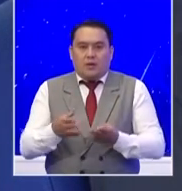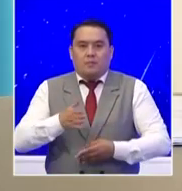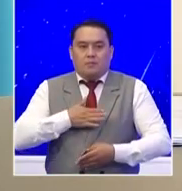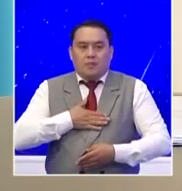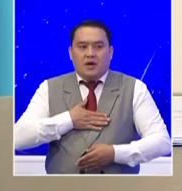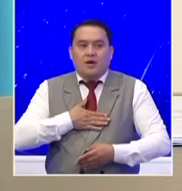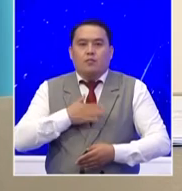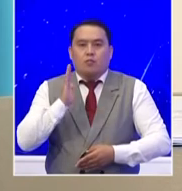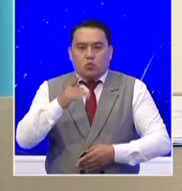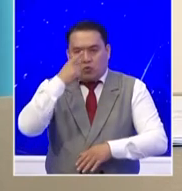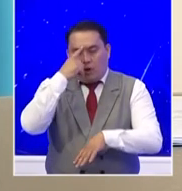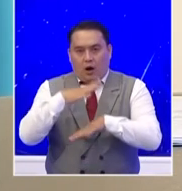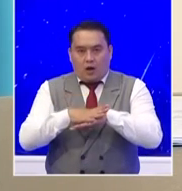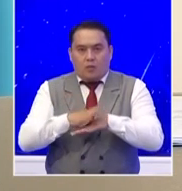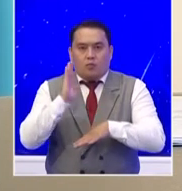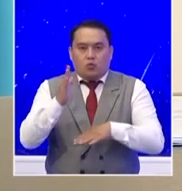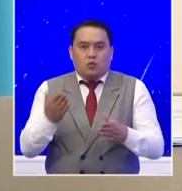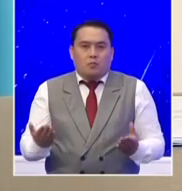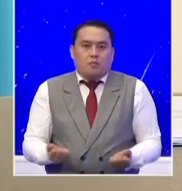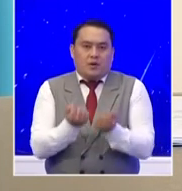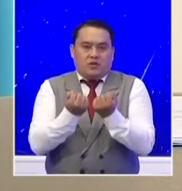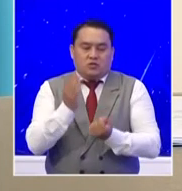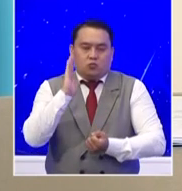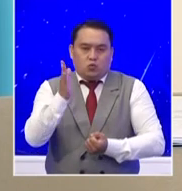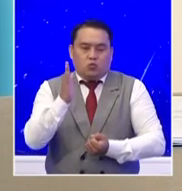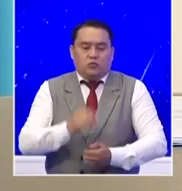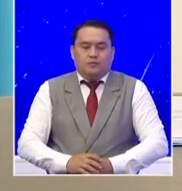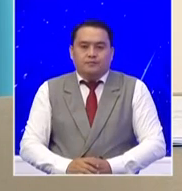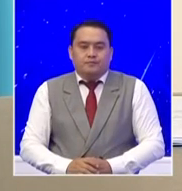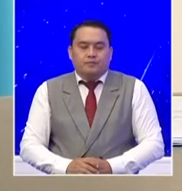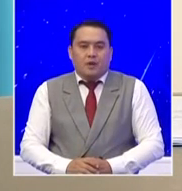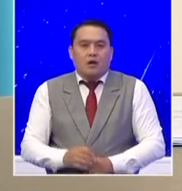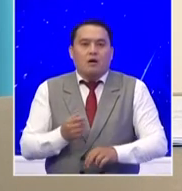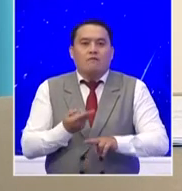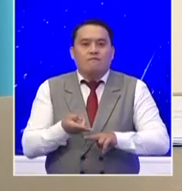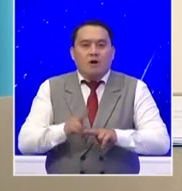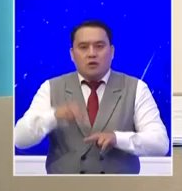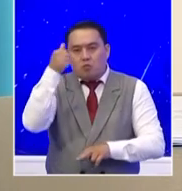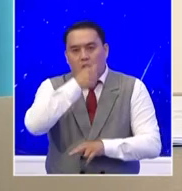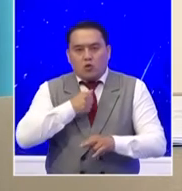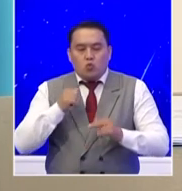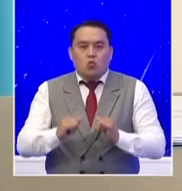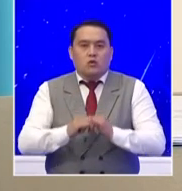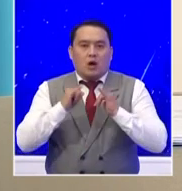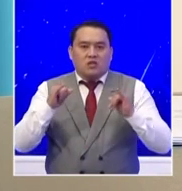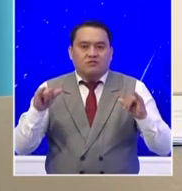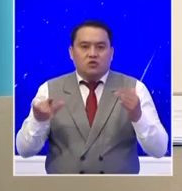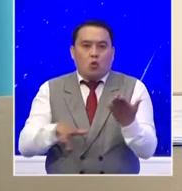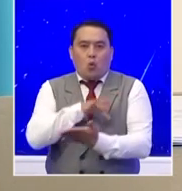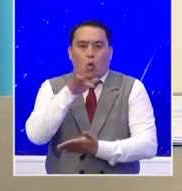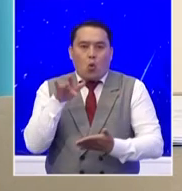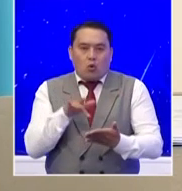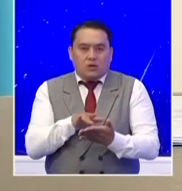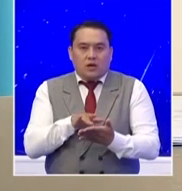своей стороны, я как им области, буду тебе помогать. Вот. В этом году только на развитие